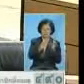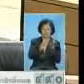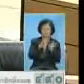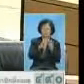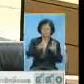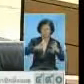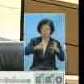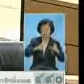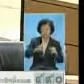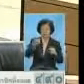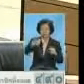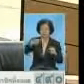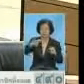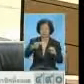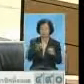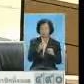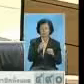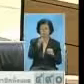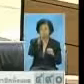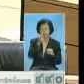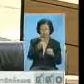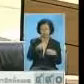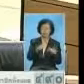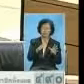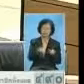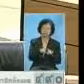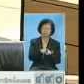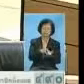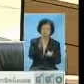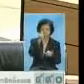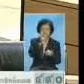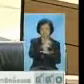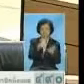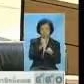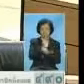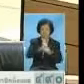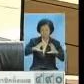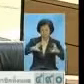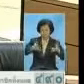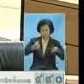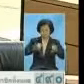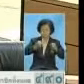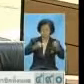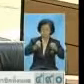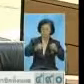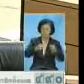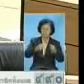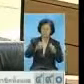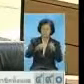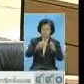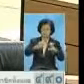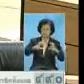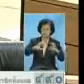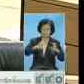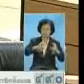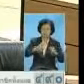ป็นหมื่นทำไมเราถึงปล่อยให้มันเป็นอย่างนี้ครับทำไมเราไม่รู้จักผลิตยางคล้ายๆกับมิชลินขึ้นในประเทศไทยบ้าง